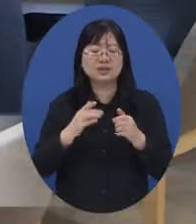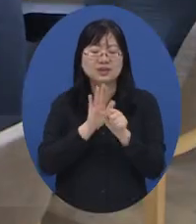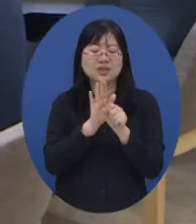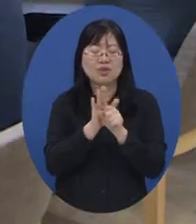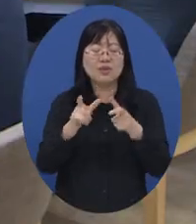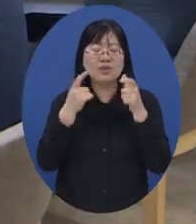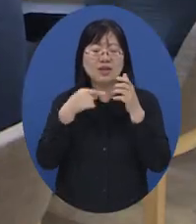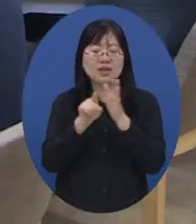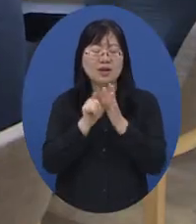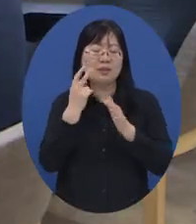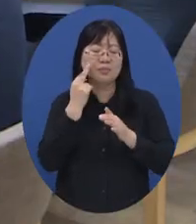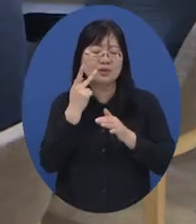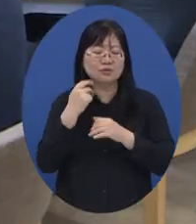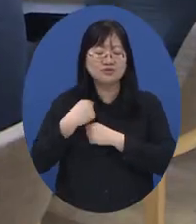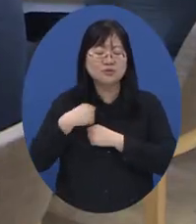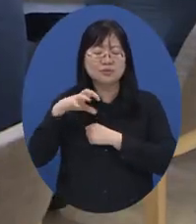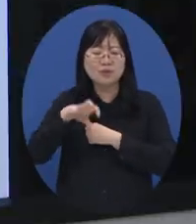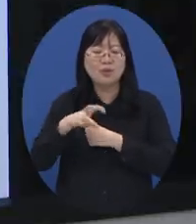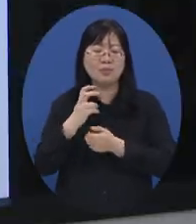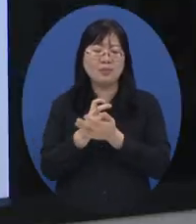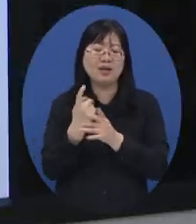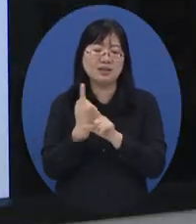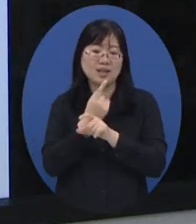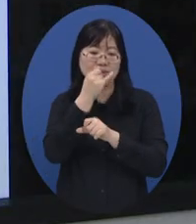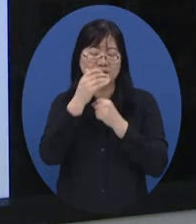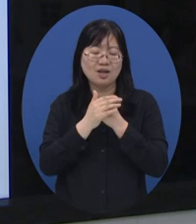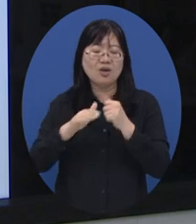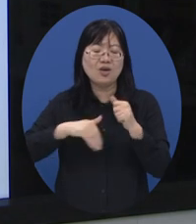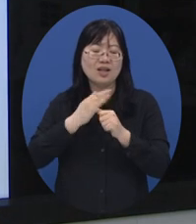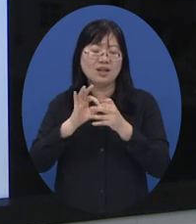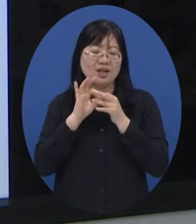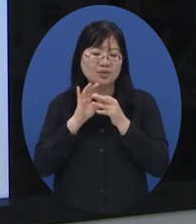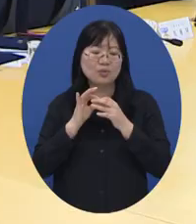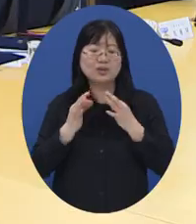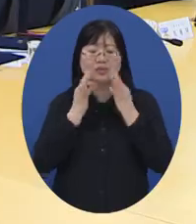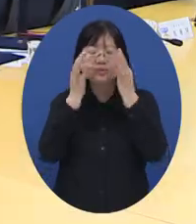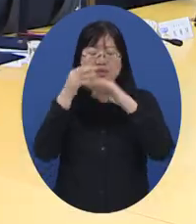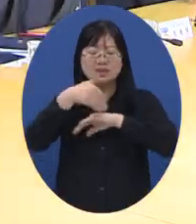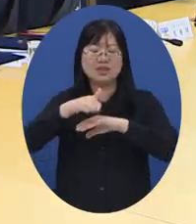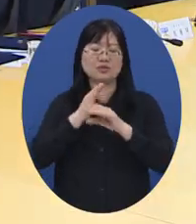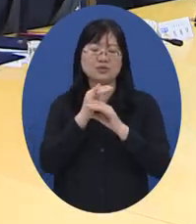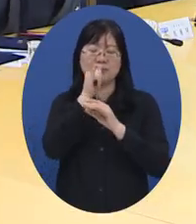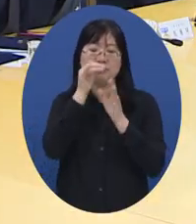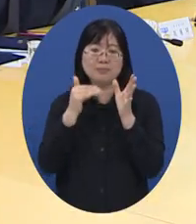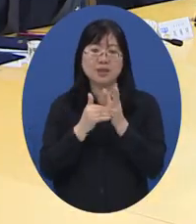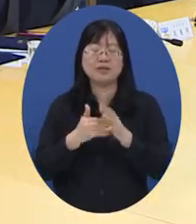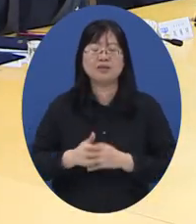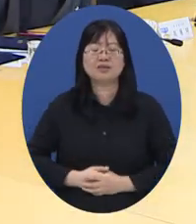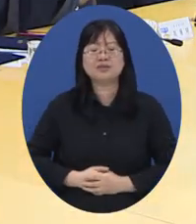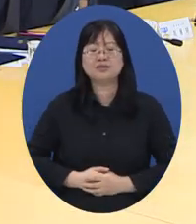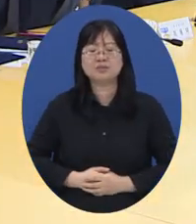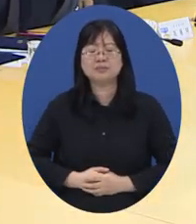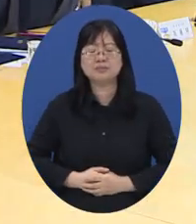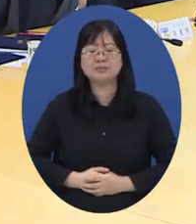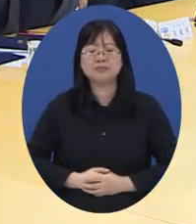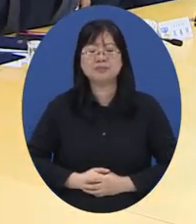미군 공여구역법을 개정하는 등 관련 제도 개선에도 힘쓸 계획입니다. 경기지TV 김태희입니다.